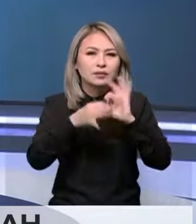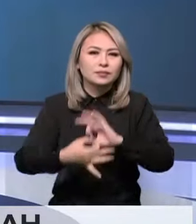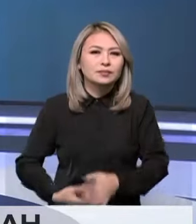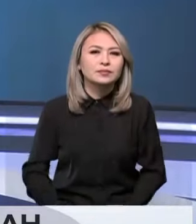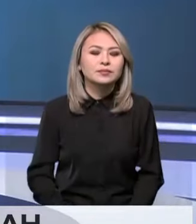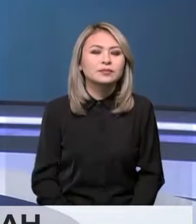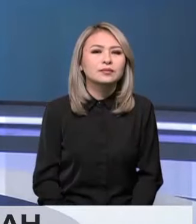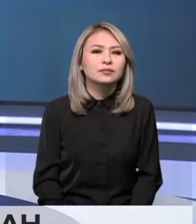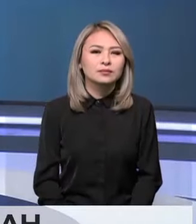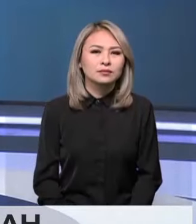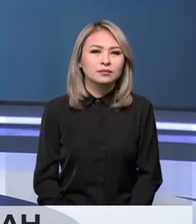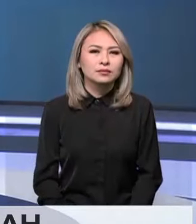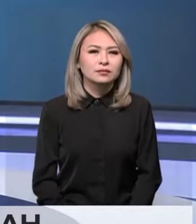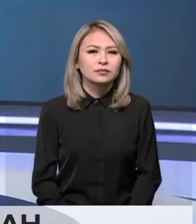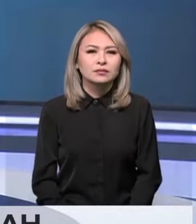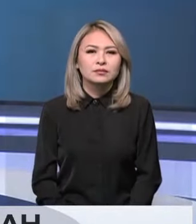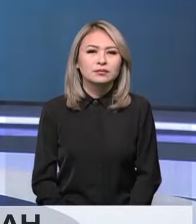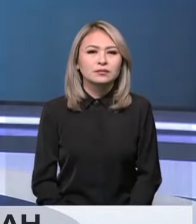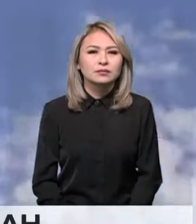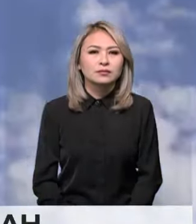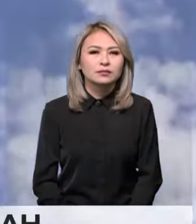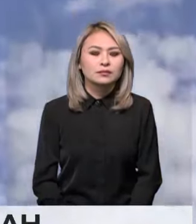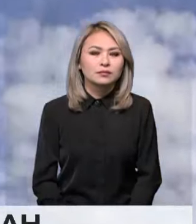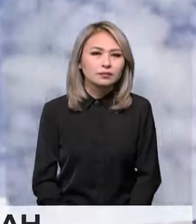Толығырақ Ернат Рахметұлы айтып берсін.